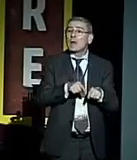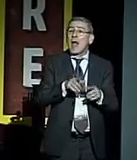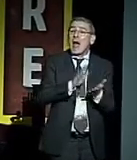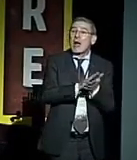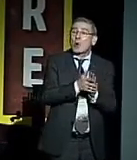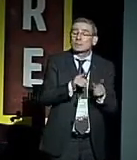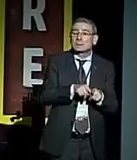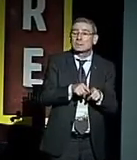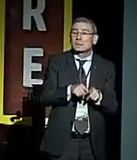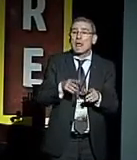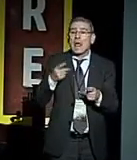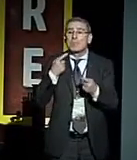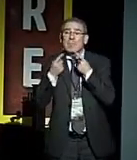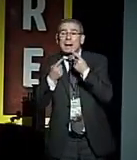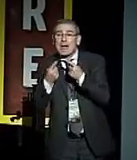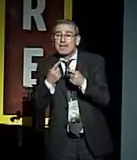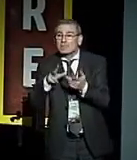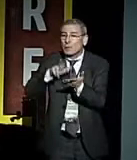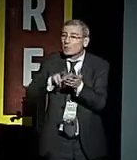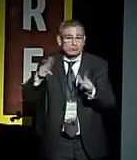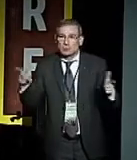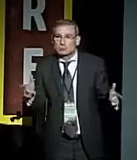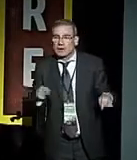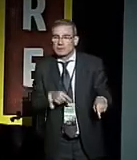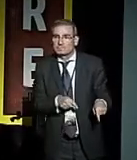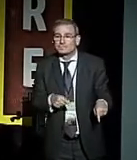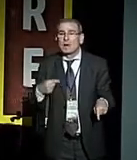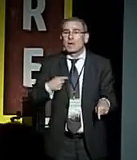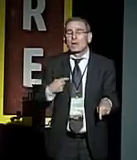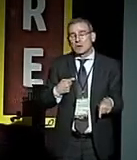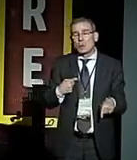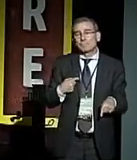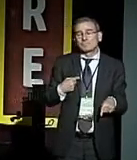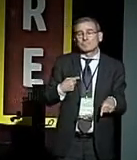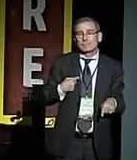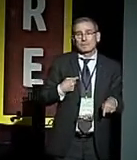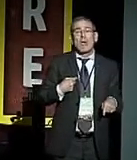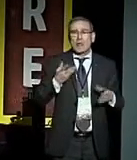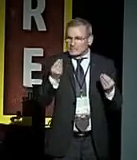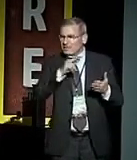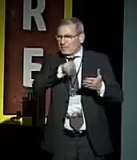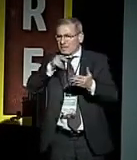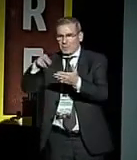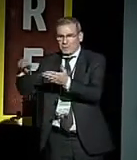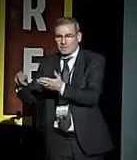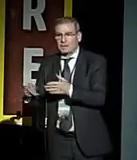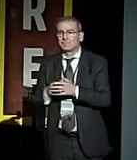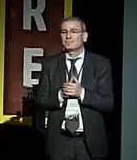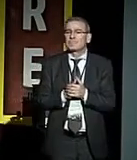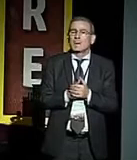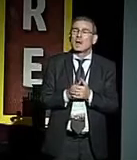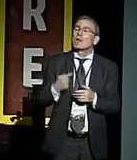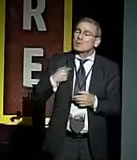Parlamento. Quindi questo è il modo che ho io, e non solo io perché hanno firmato in molti, di chiedere al